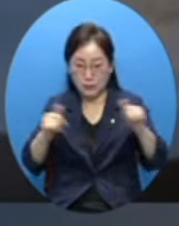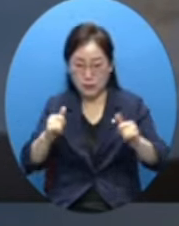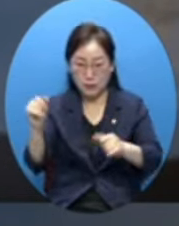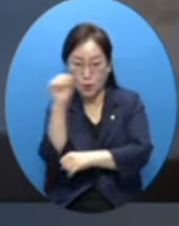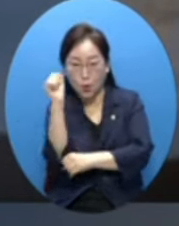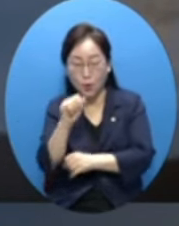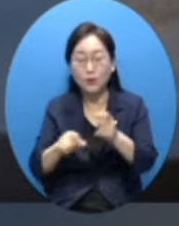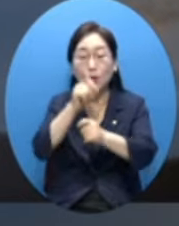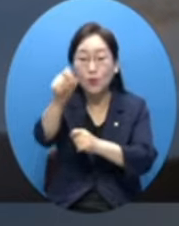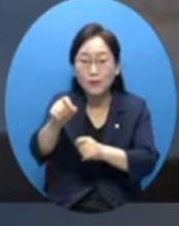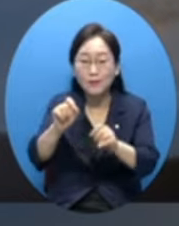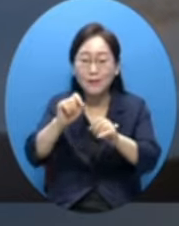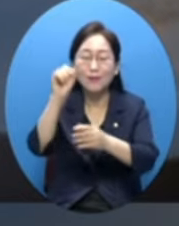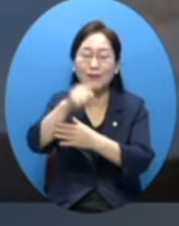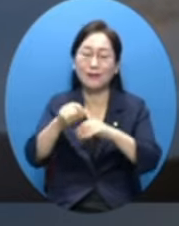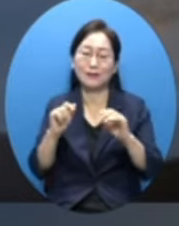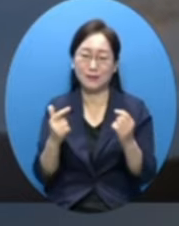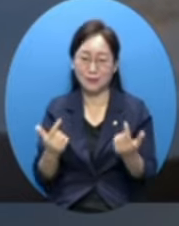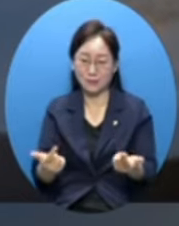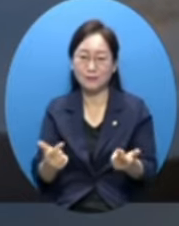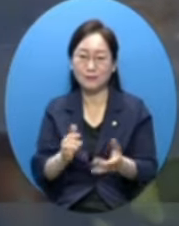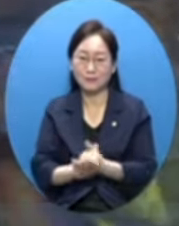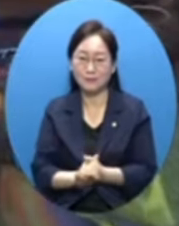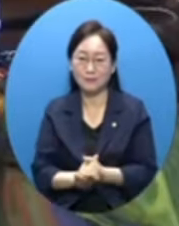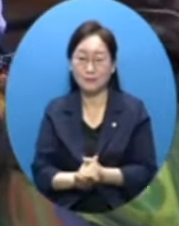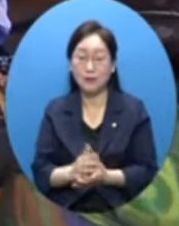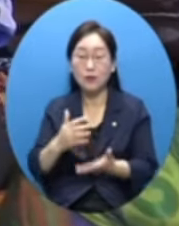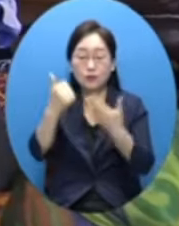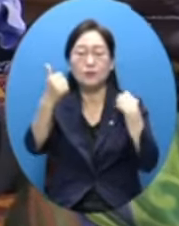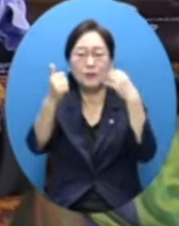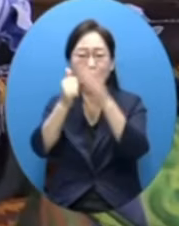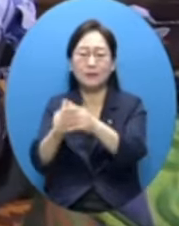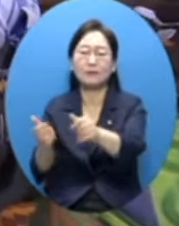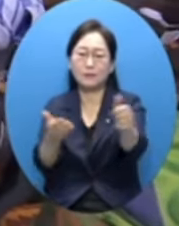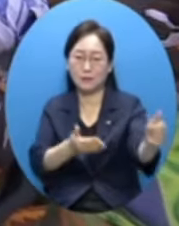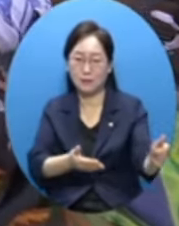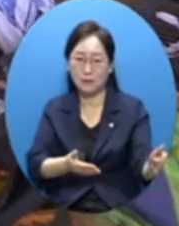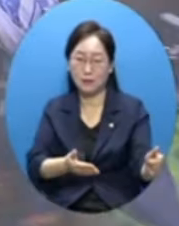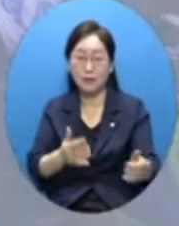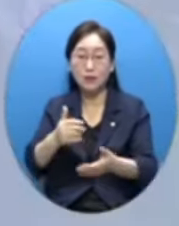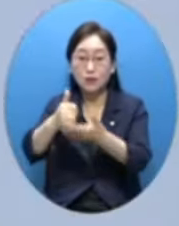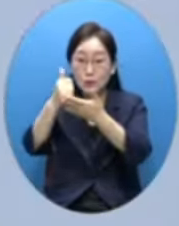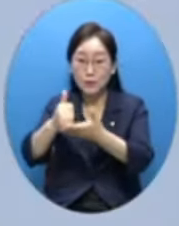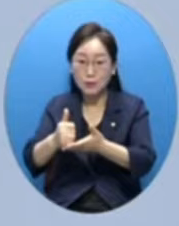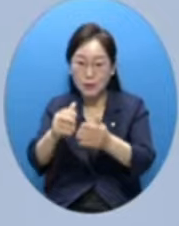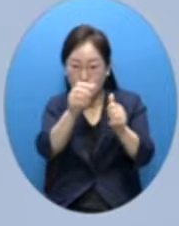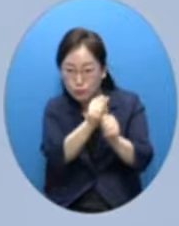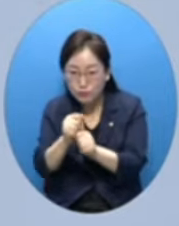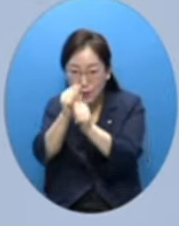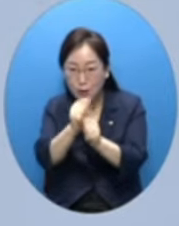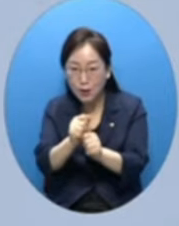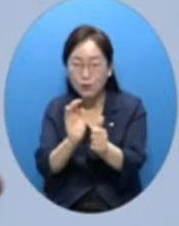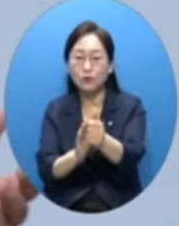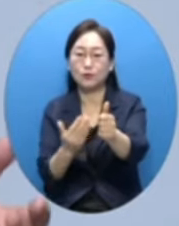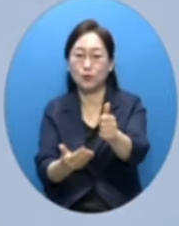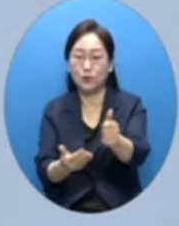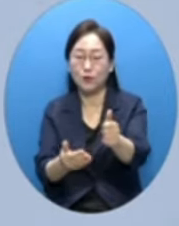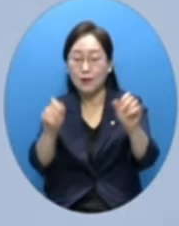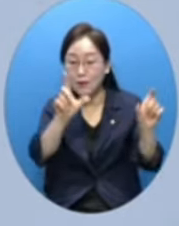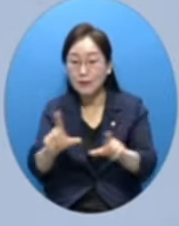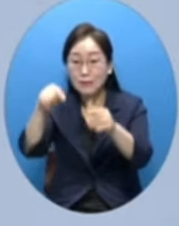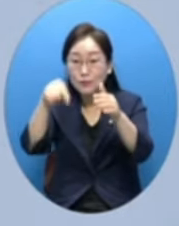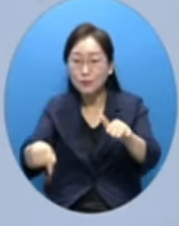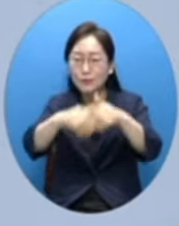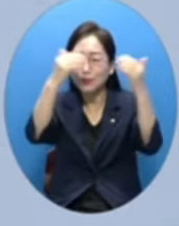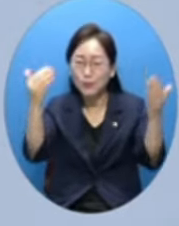허락하지 아니하시리로다 아 주님께 맡기시기 바랍니다 맡은 주님께서 우리를 붙들어 주시고 우리 삶 가운데